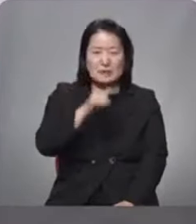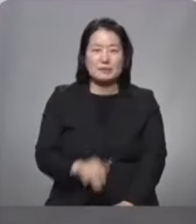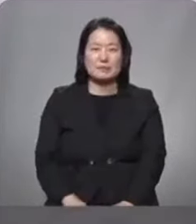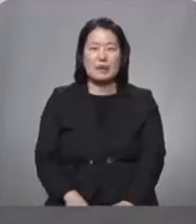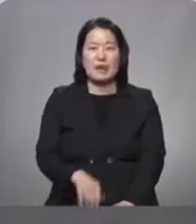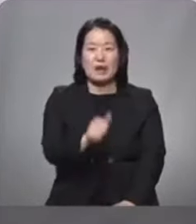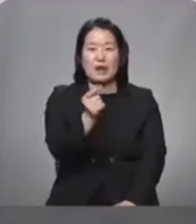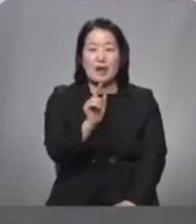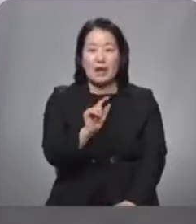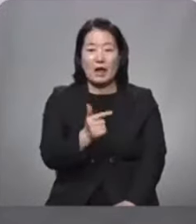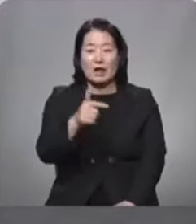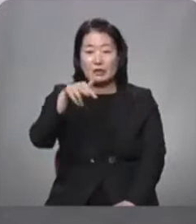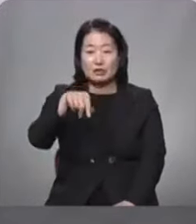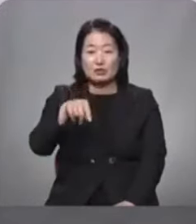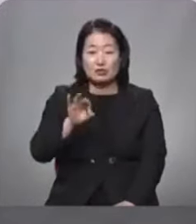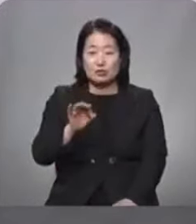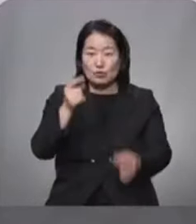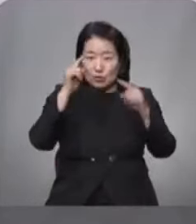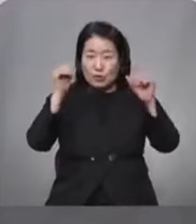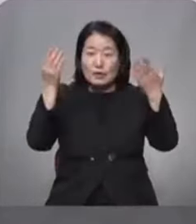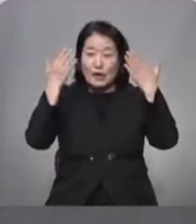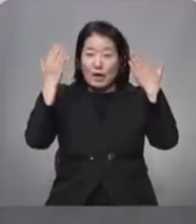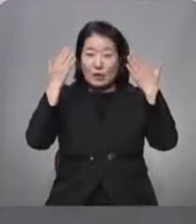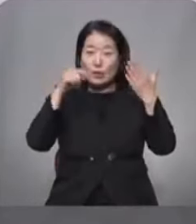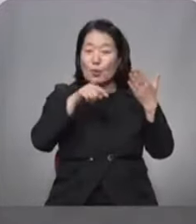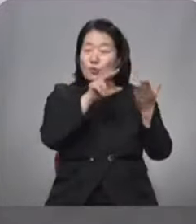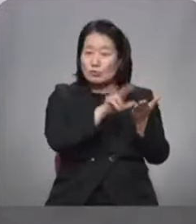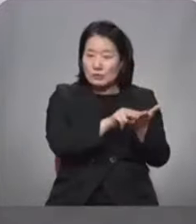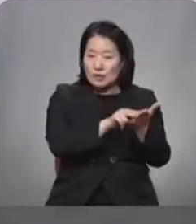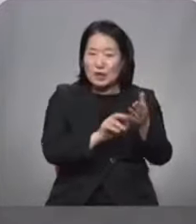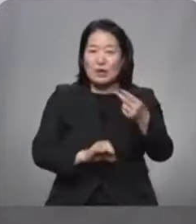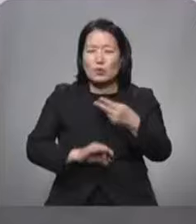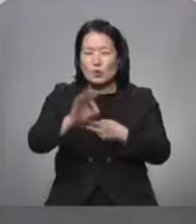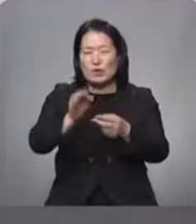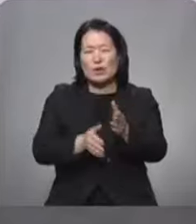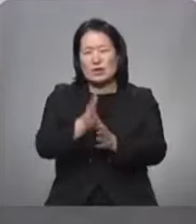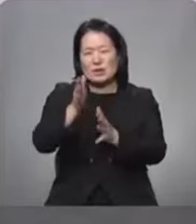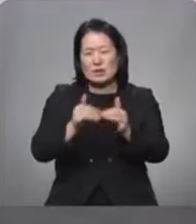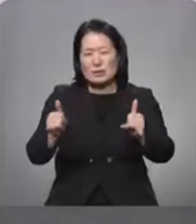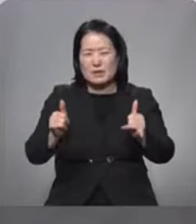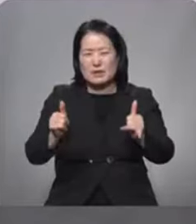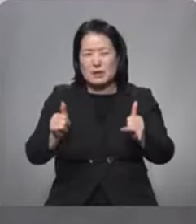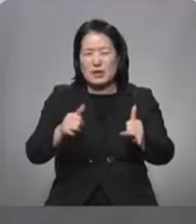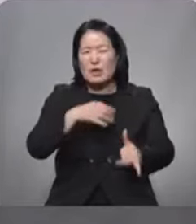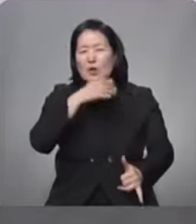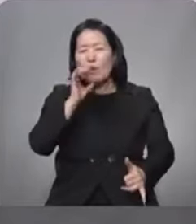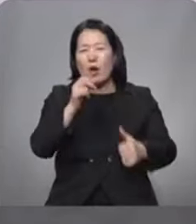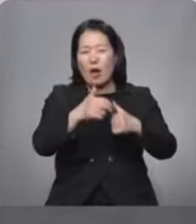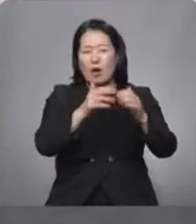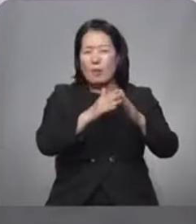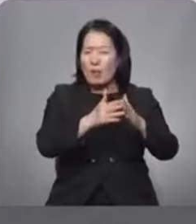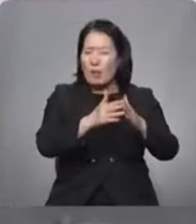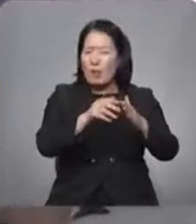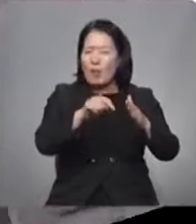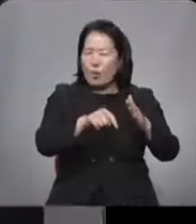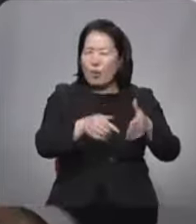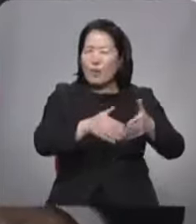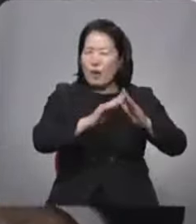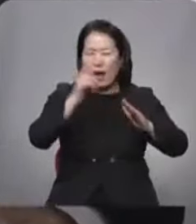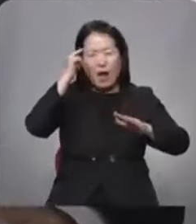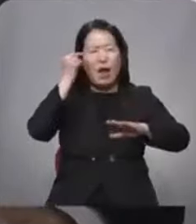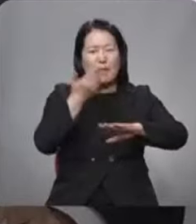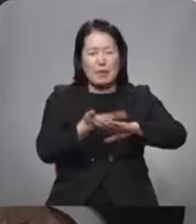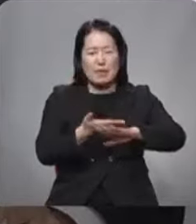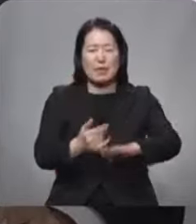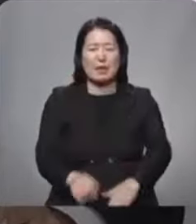말씀하셨는데 한중대 문제 요양병원 동해 시민들이 지금 반대하고 있습니다 지역 정서를 좀 파악해 보시고요 독개